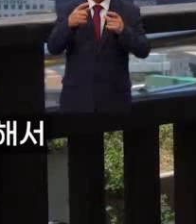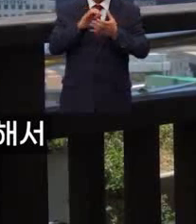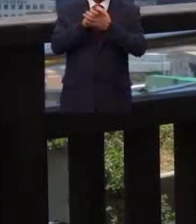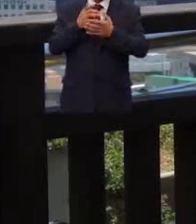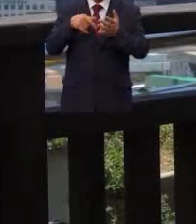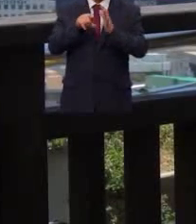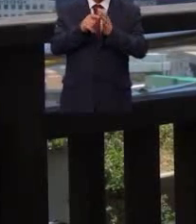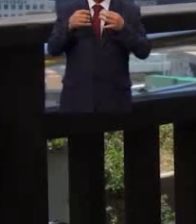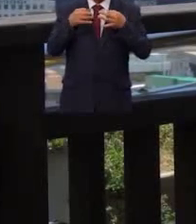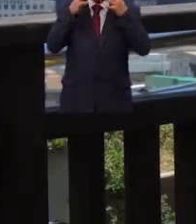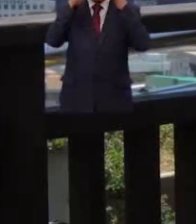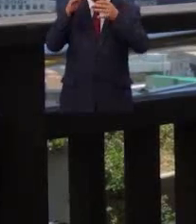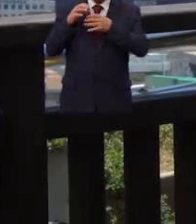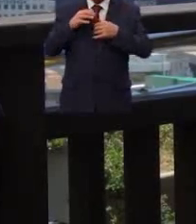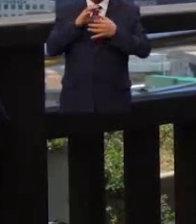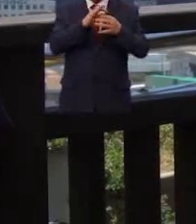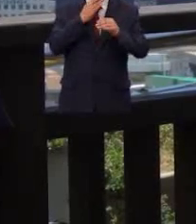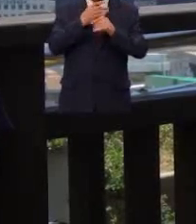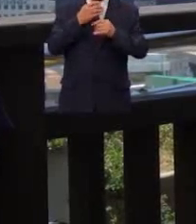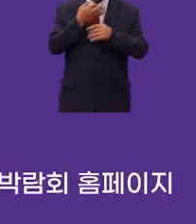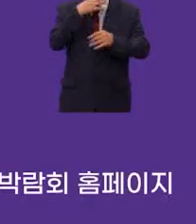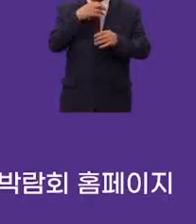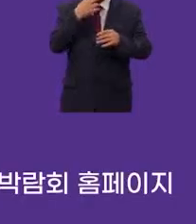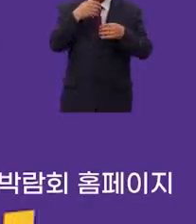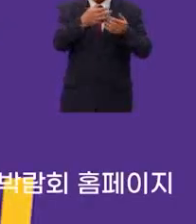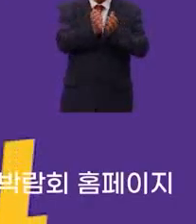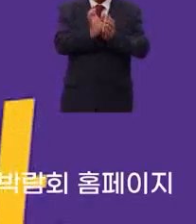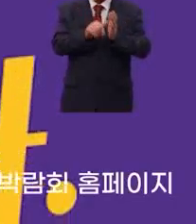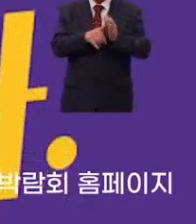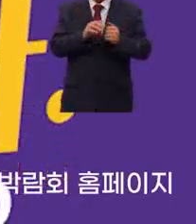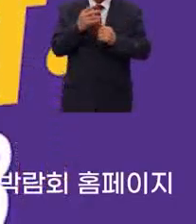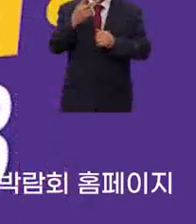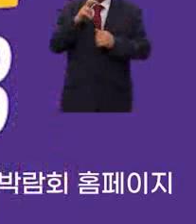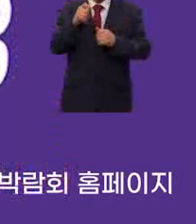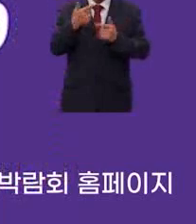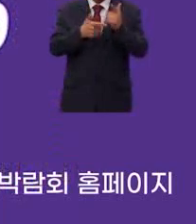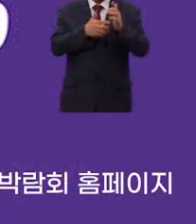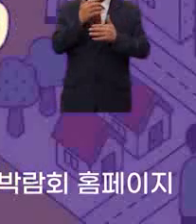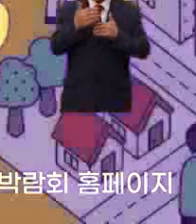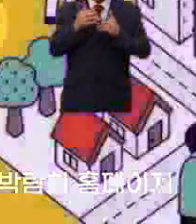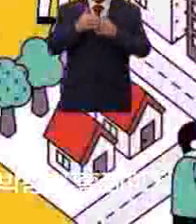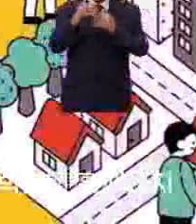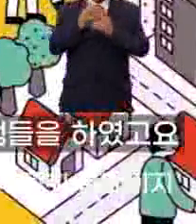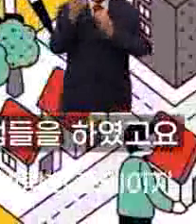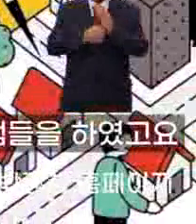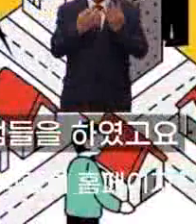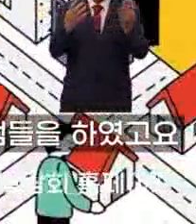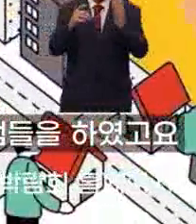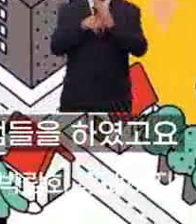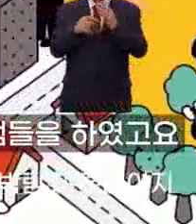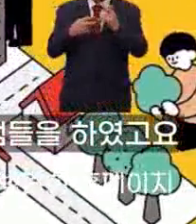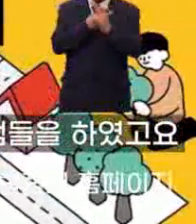향상하기 위해서 꾸준히 노력하고 있는 비영리 민간단체입니다. 2020년도에 부산광역시에서 진행하는 실패박람회의